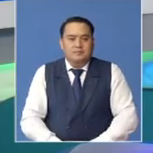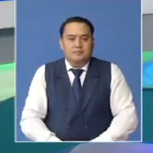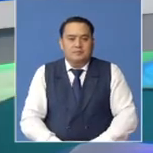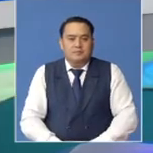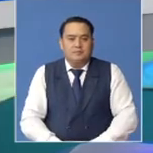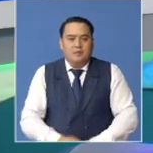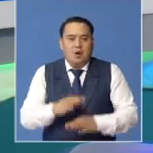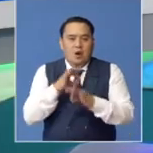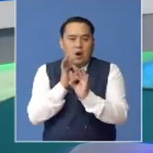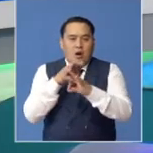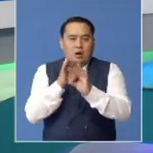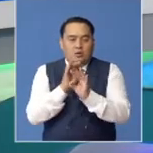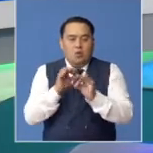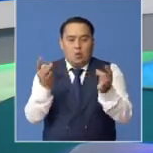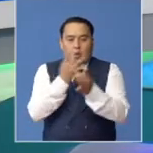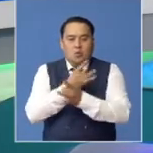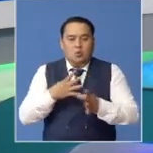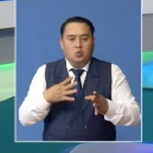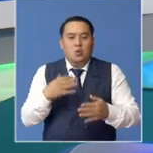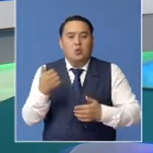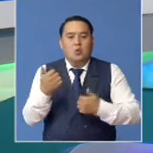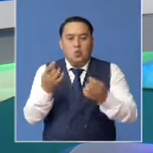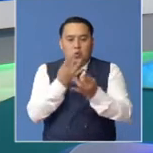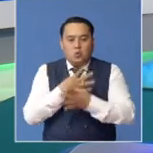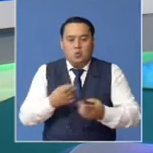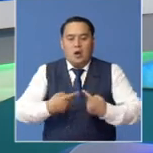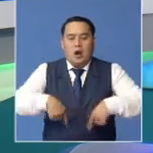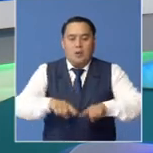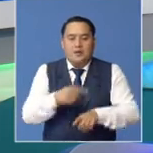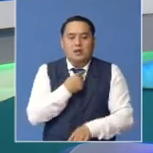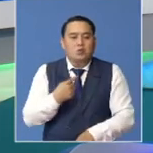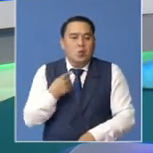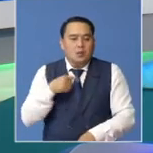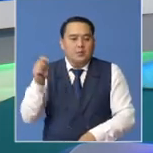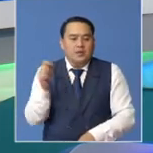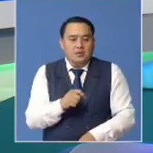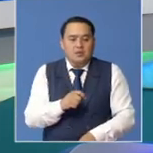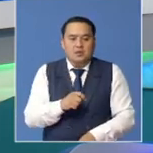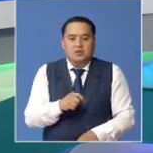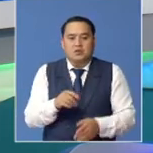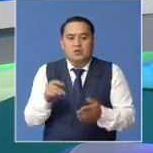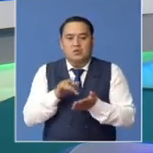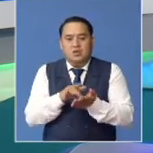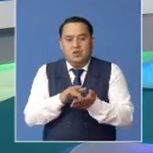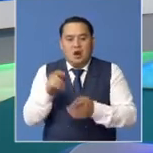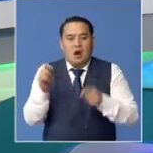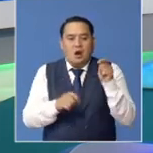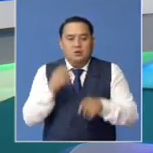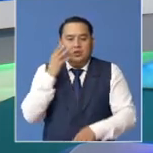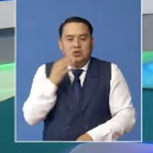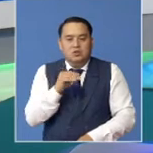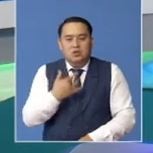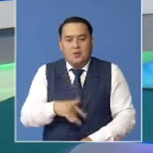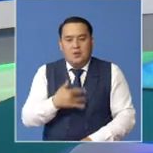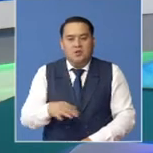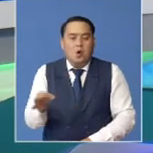Калейдоскоп культур. В рамках такого межрегионального тура этнокультурных объединений Талдыкурган посетила делегация из Жамбылской области. В их составе